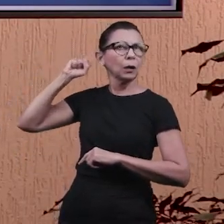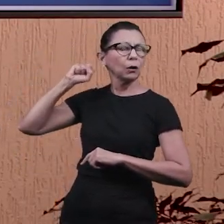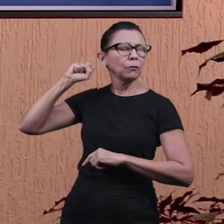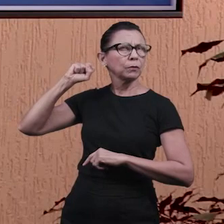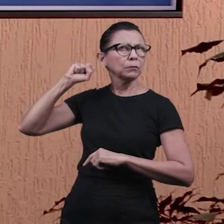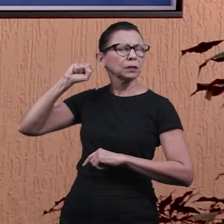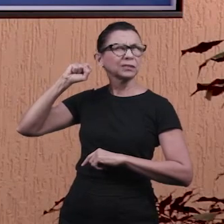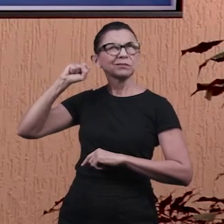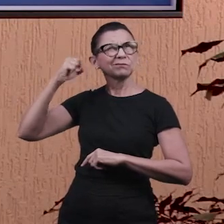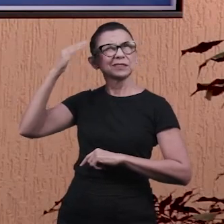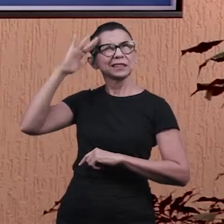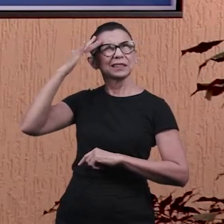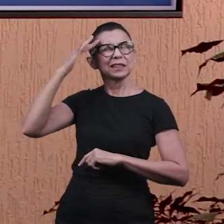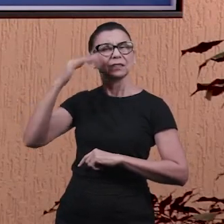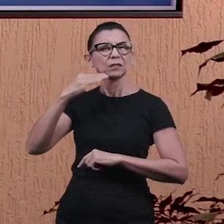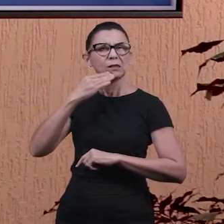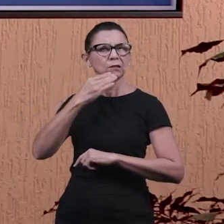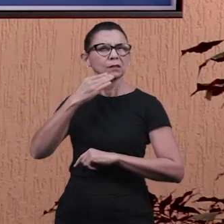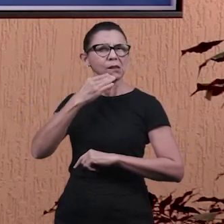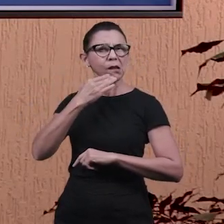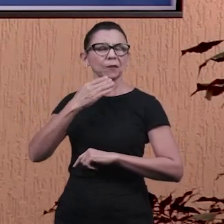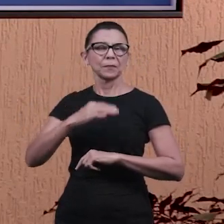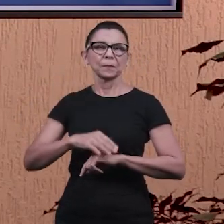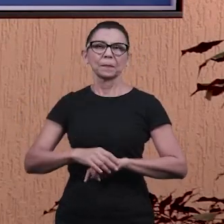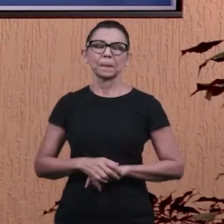c'est le problème de processus du sang.